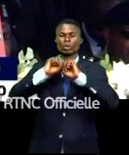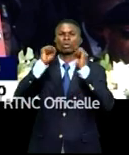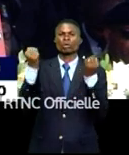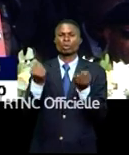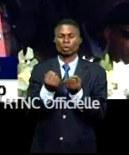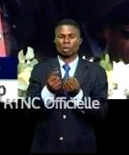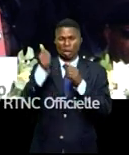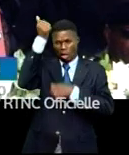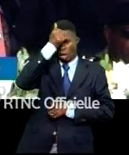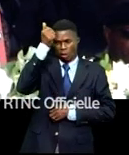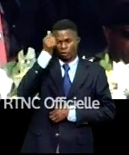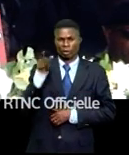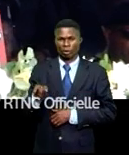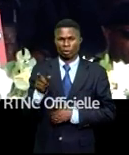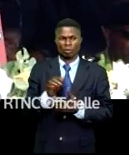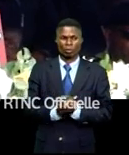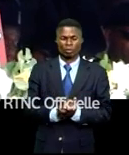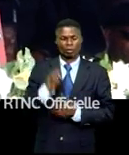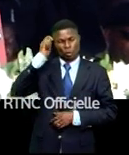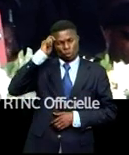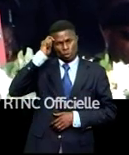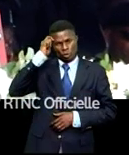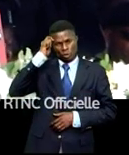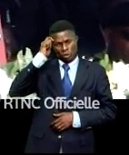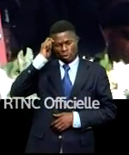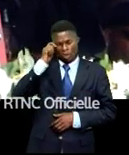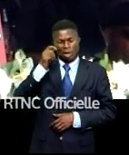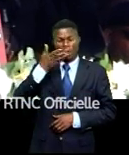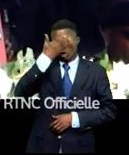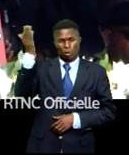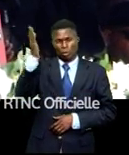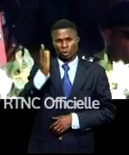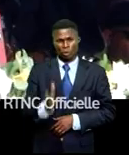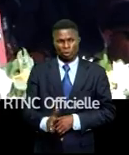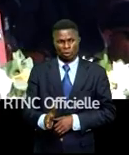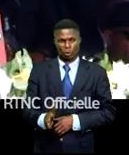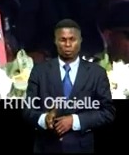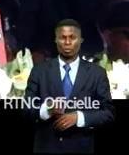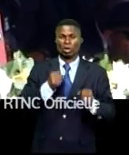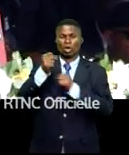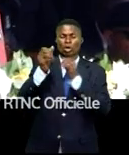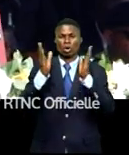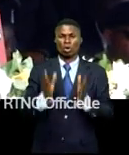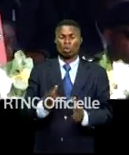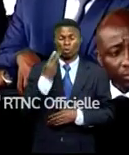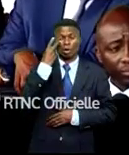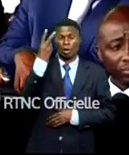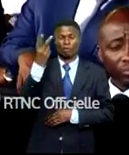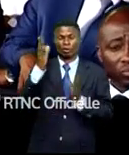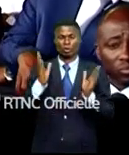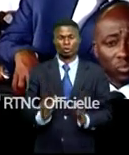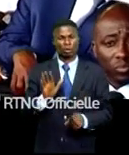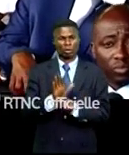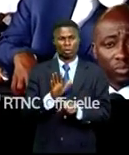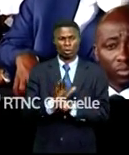de l'Afrique. Le souvenir impérissable à la fois d'un combattant visionnaire